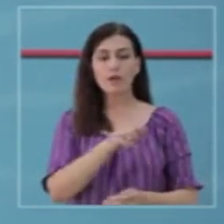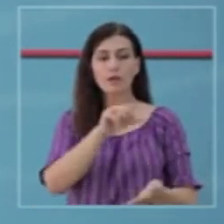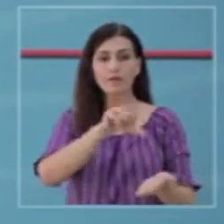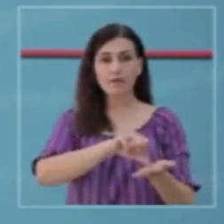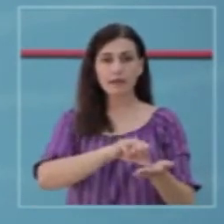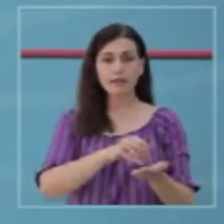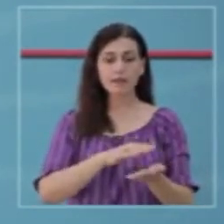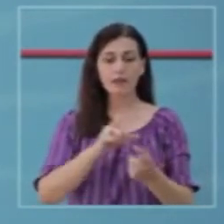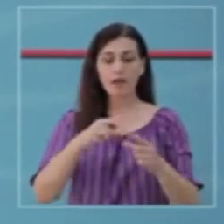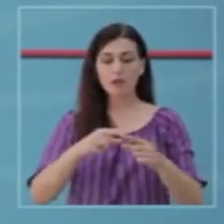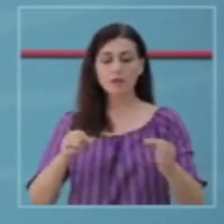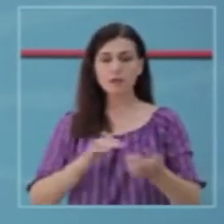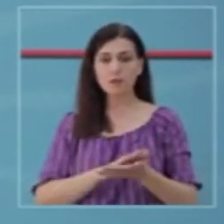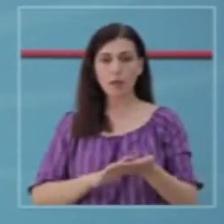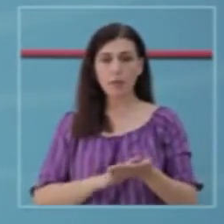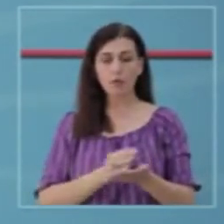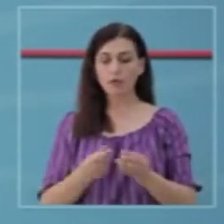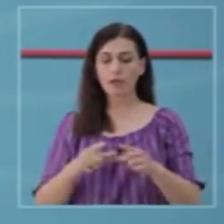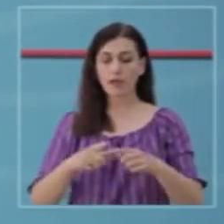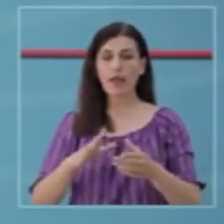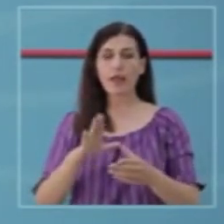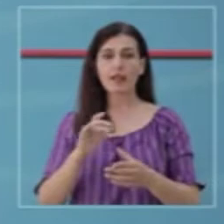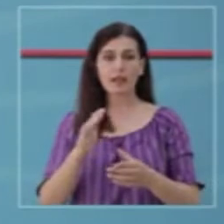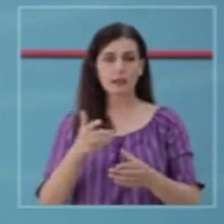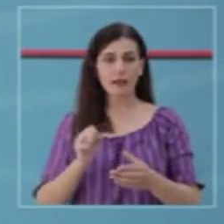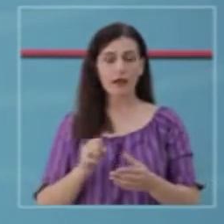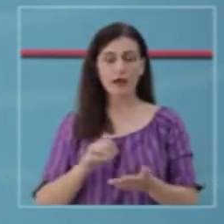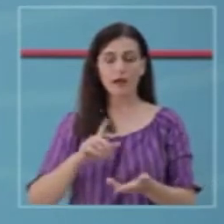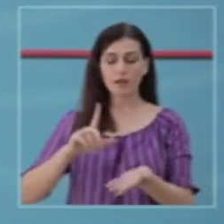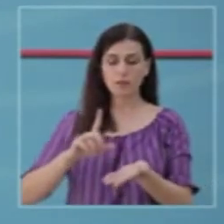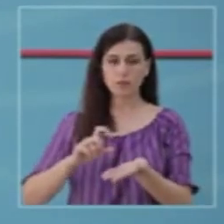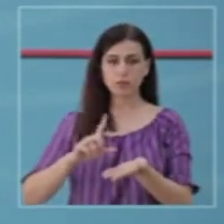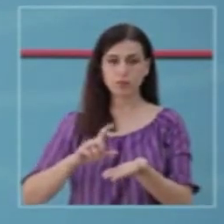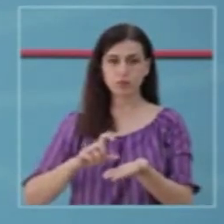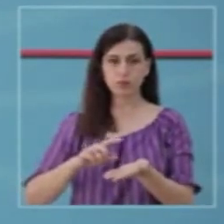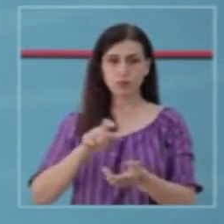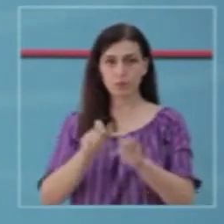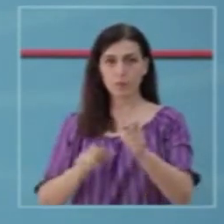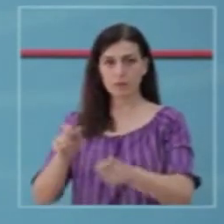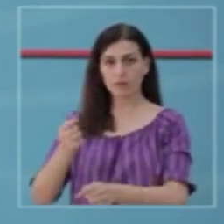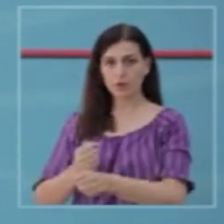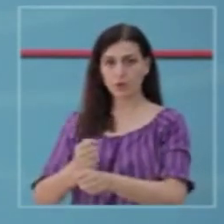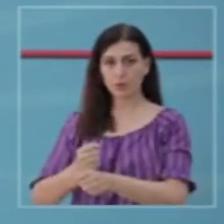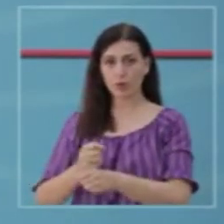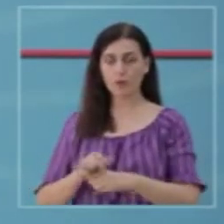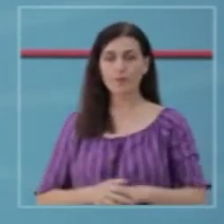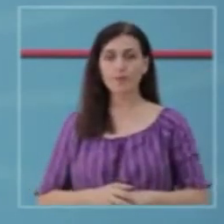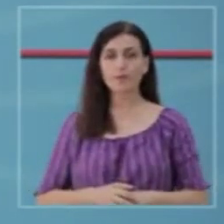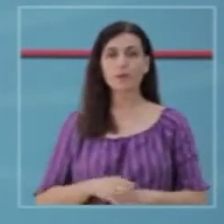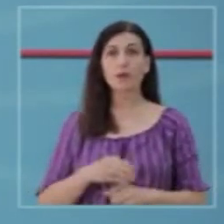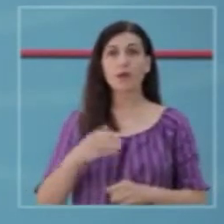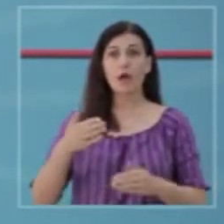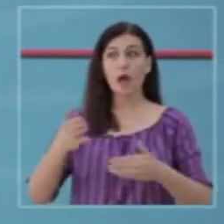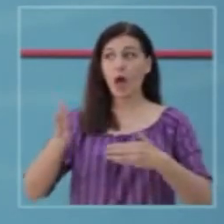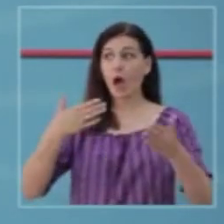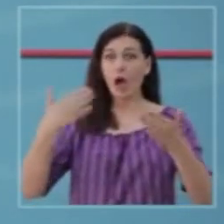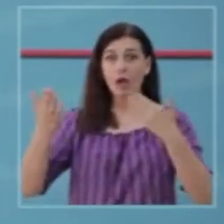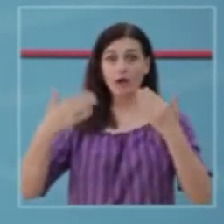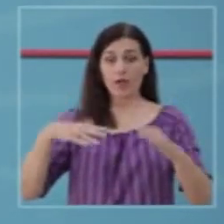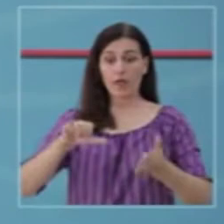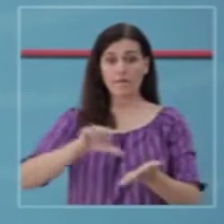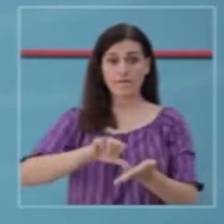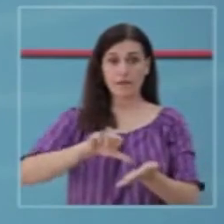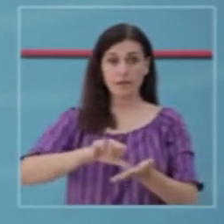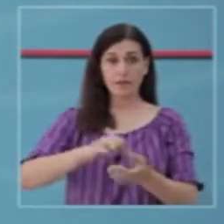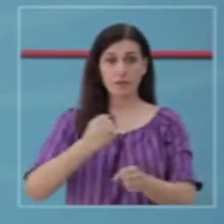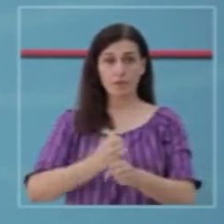si sapun, letër për pastrimin e duarve dhe dezinfektant. Siguroni ajrosjen e mirë, pastrimin dhe